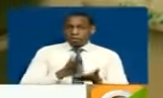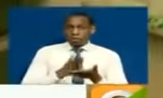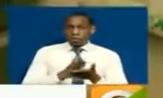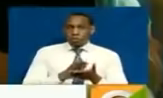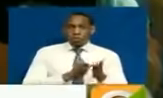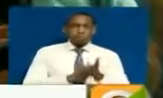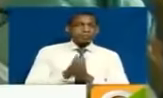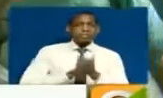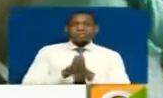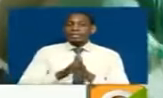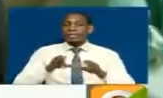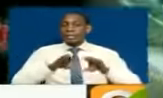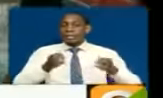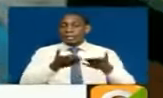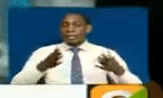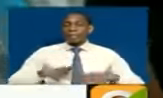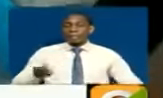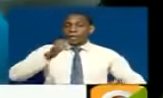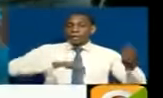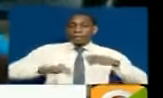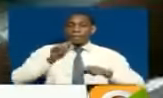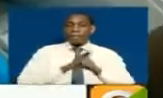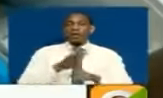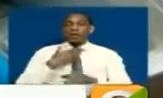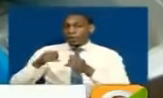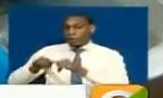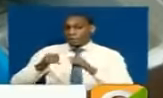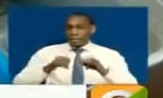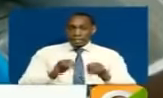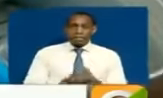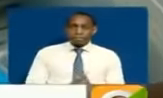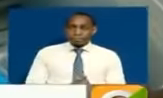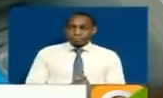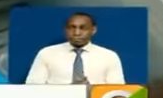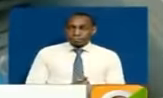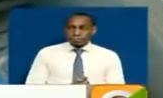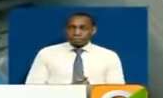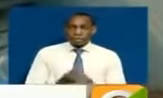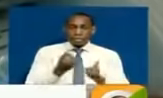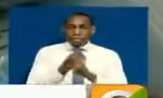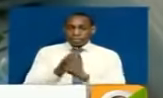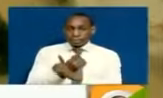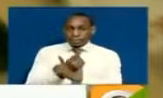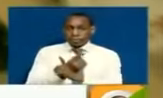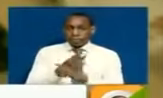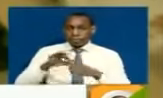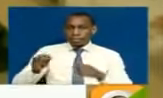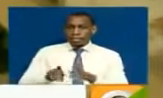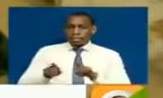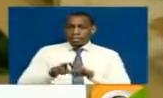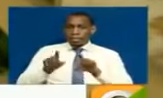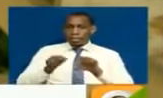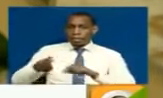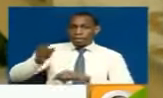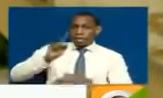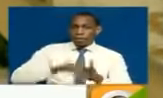raise your curiosity in the market, watu wanakuja wengi, wanataka kujaribu kutoka tribes tofauti. Alafu kuongeza kwa hayo